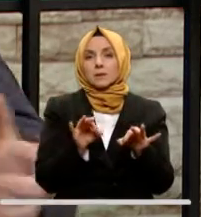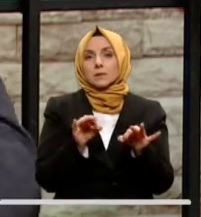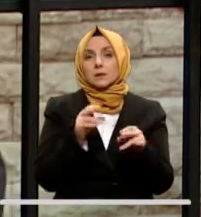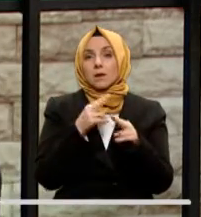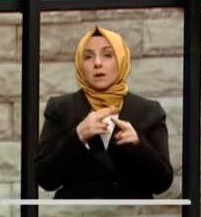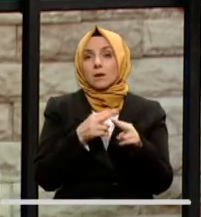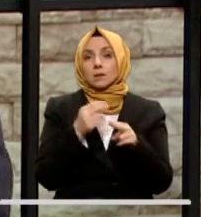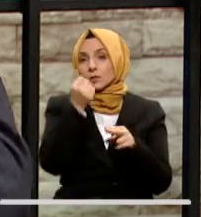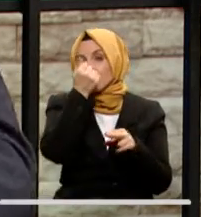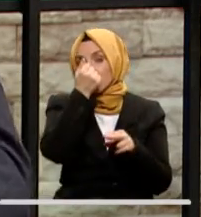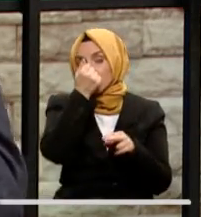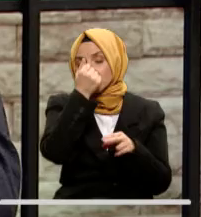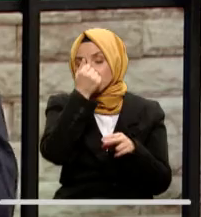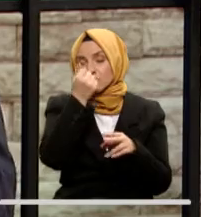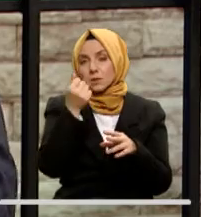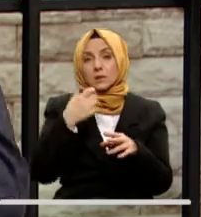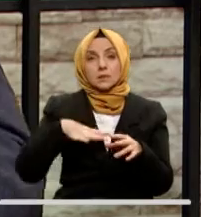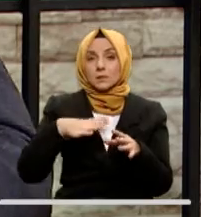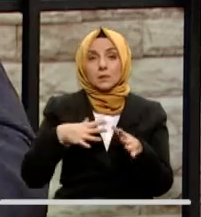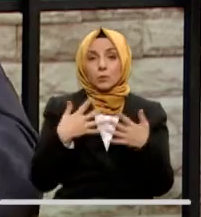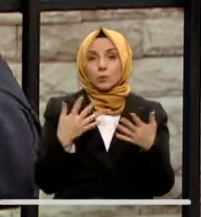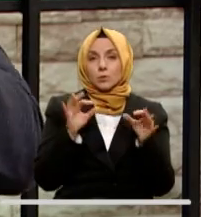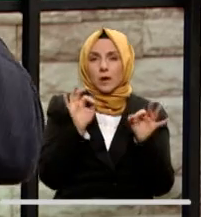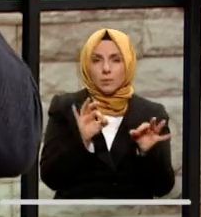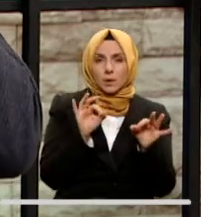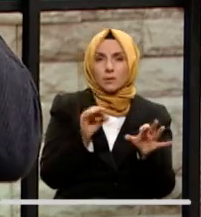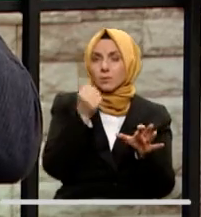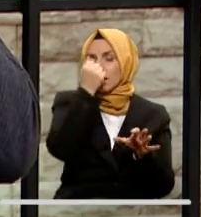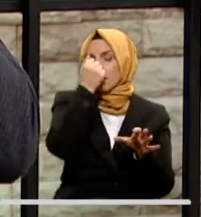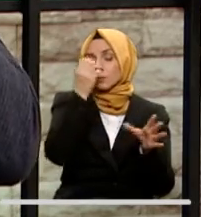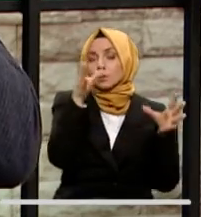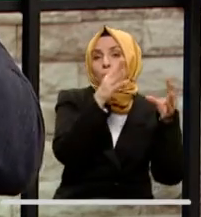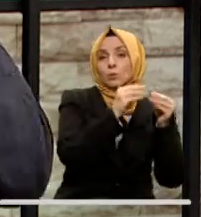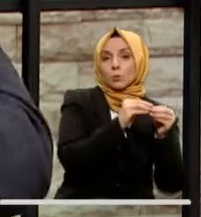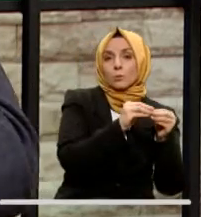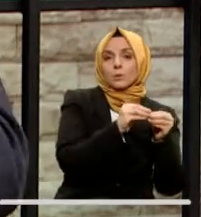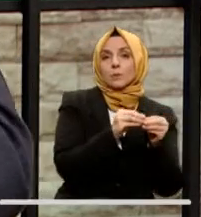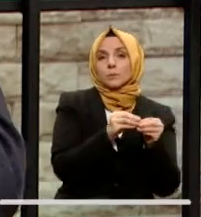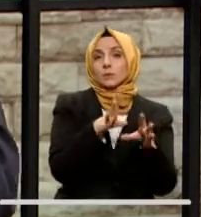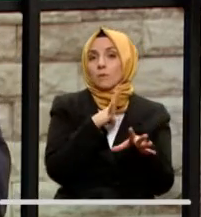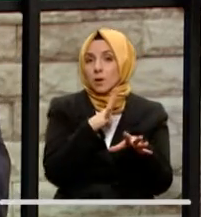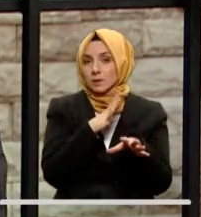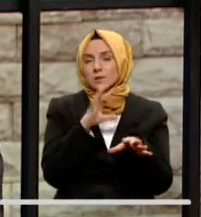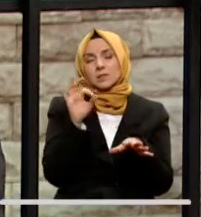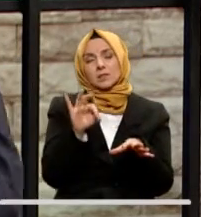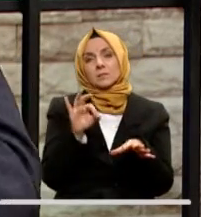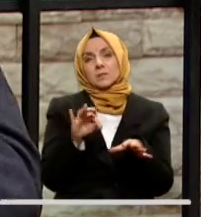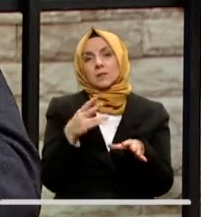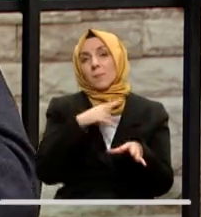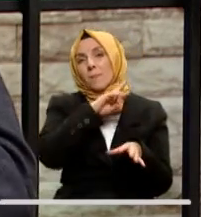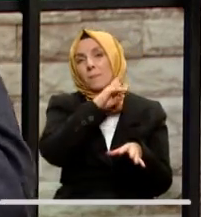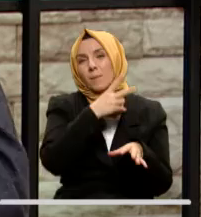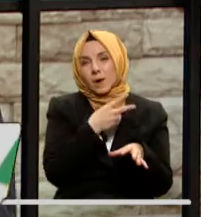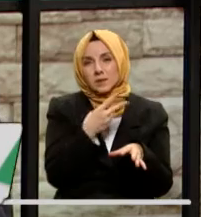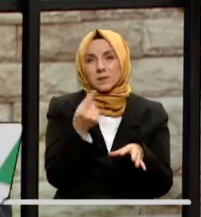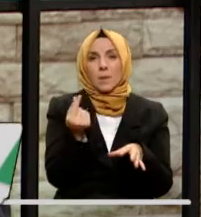Acil kan anonsları falan yoktu 2020 yılında bir müddet yaşadık yine bu aralar görüyoruz maalesef